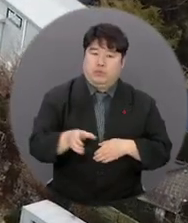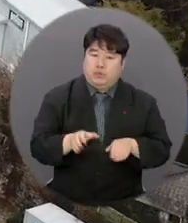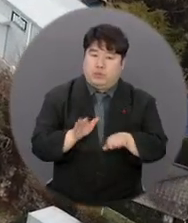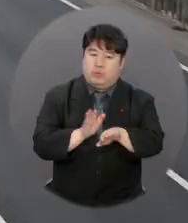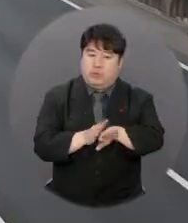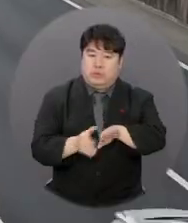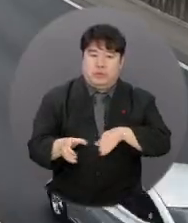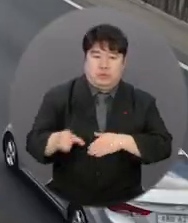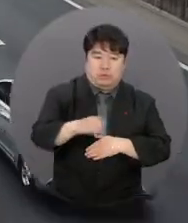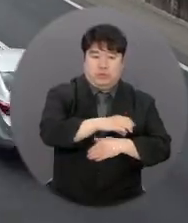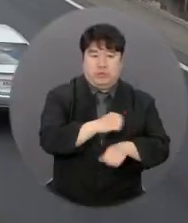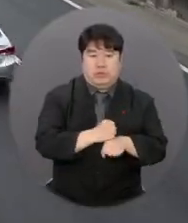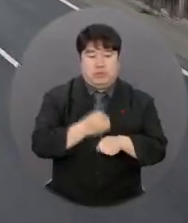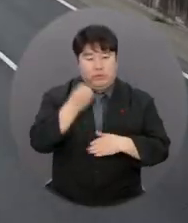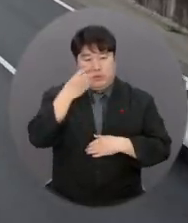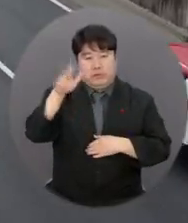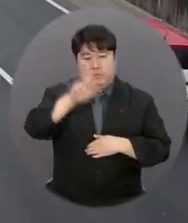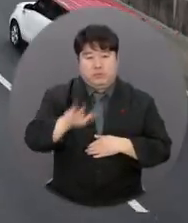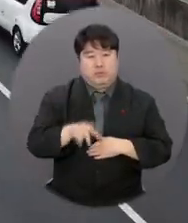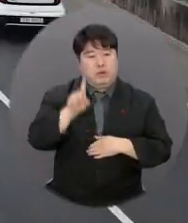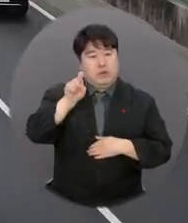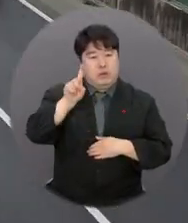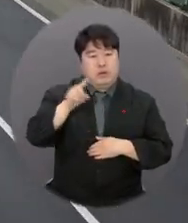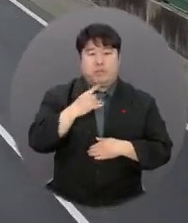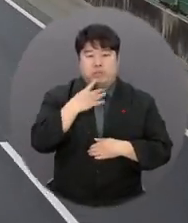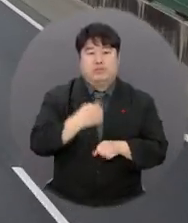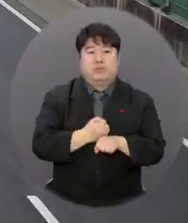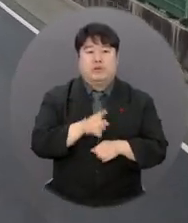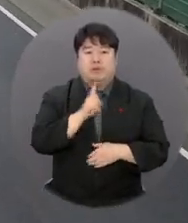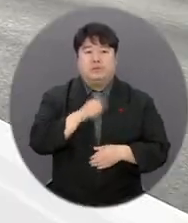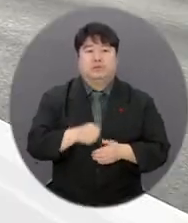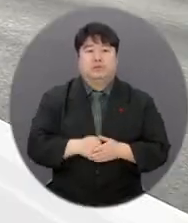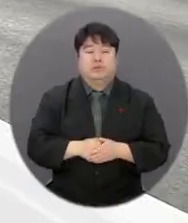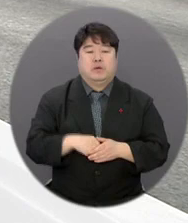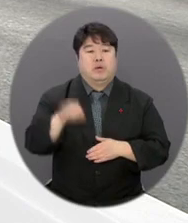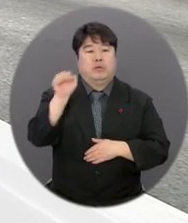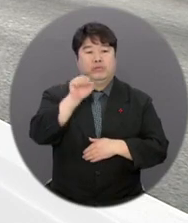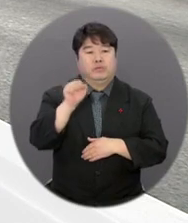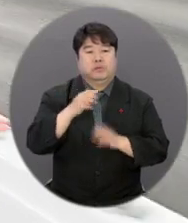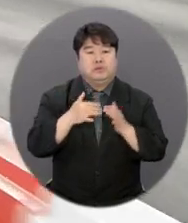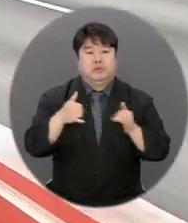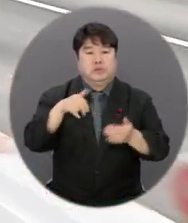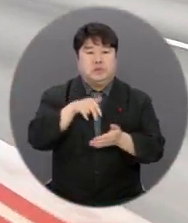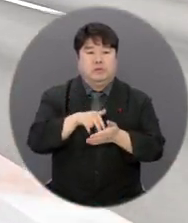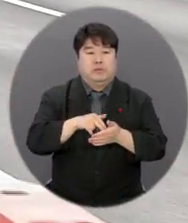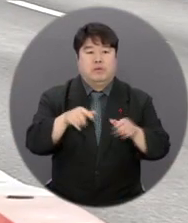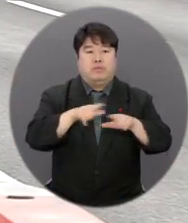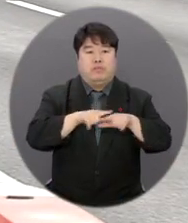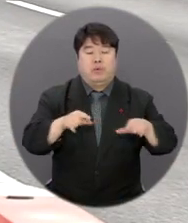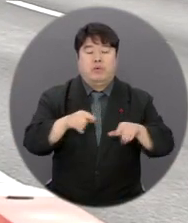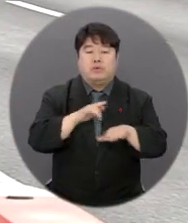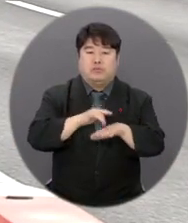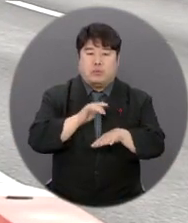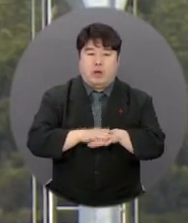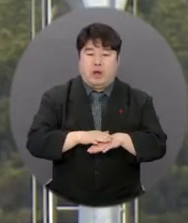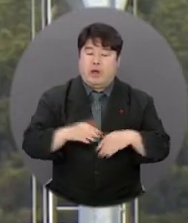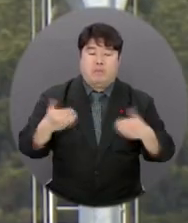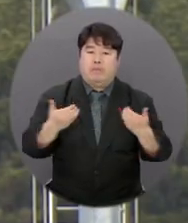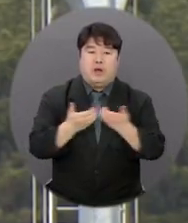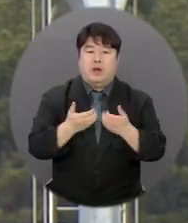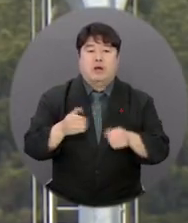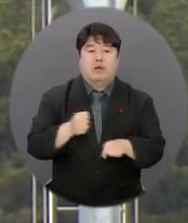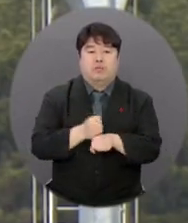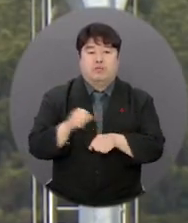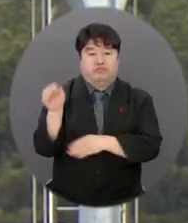희귀해서 전국적으로도 11개에 불과한 것으로 알려져 있습니다. 운전자들로서는 평소 습관과 정반대로 운행해야